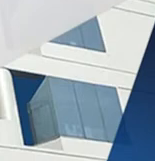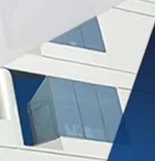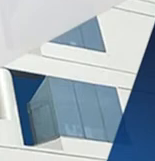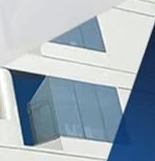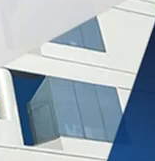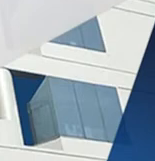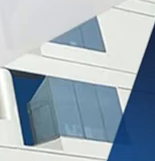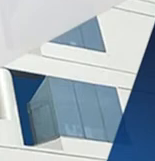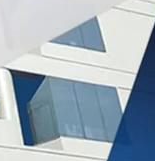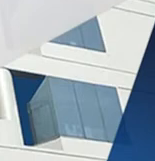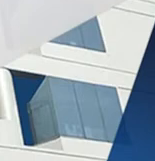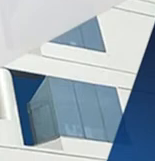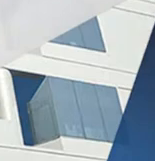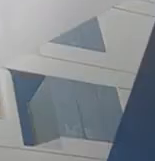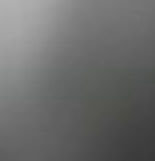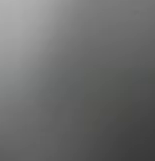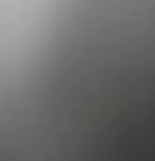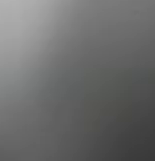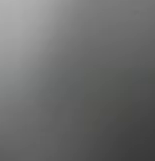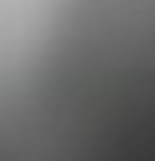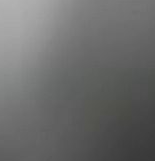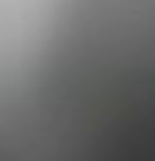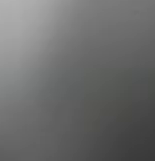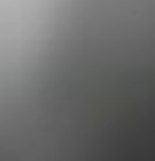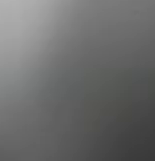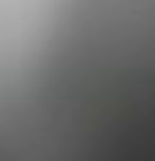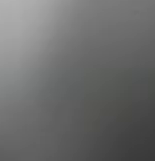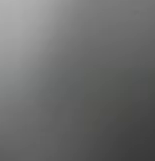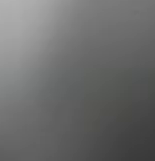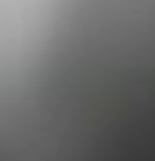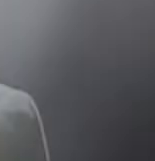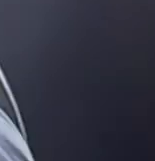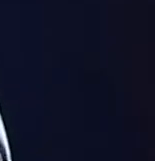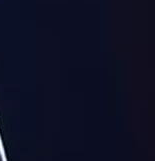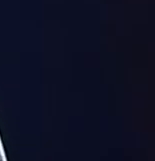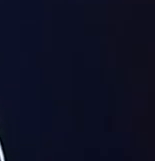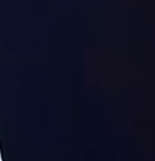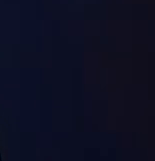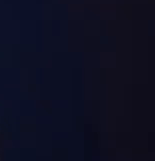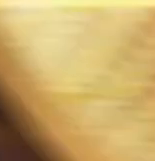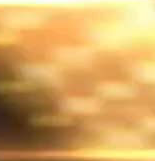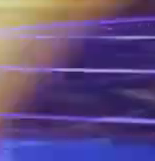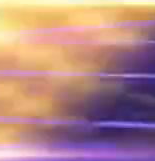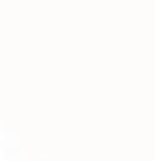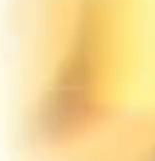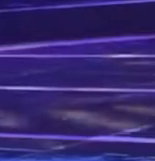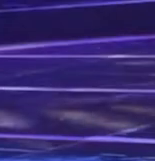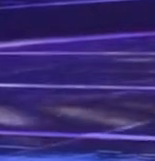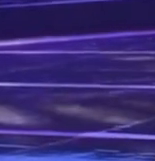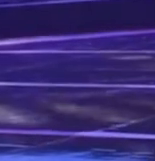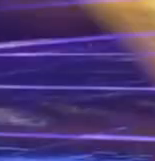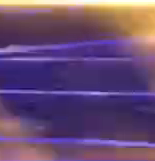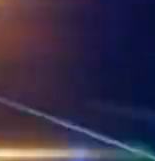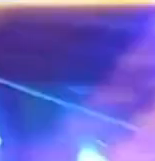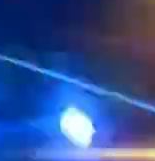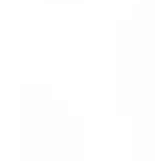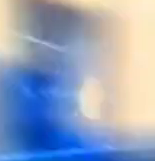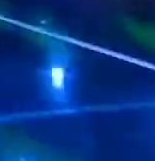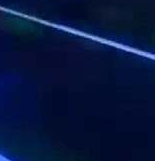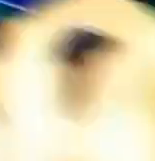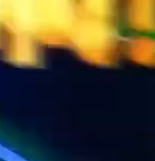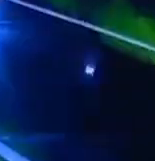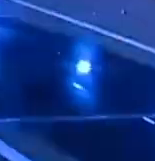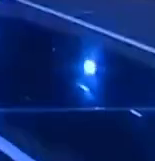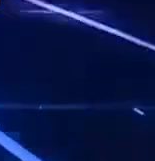Battle! of the judges. Bakbaka na ang mga